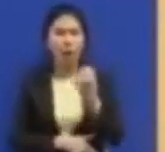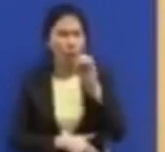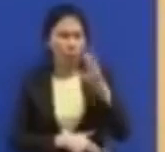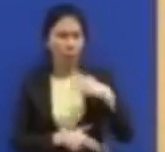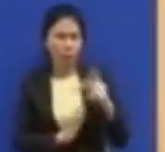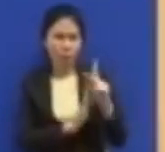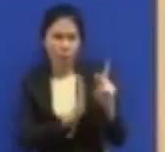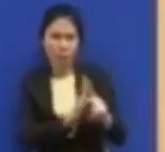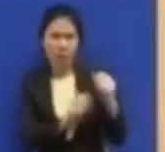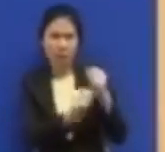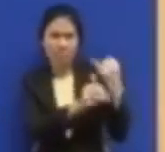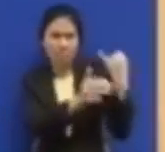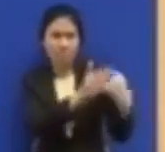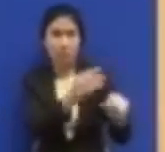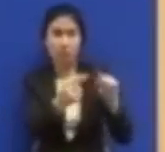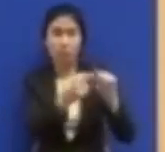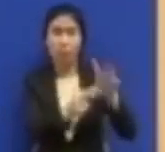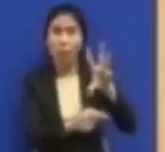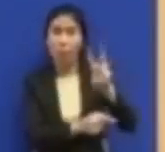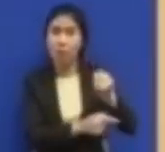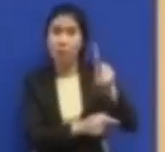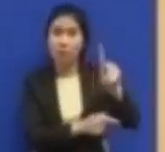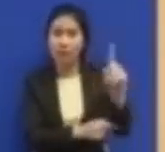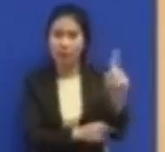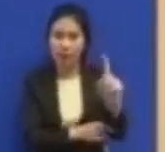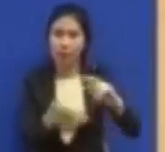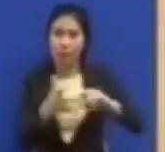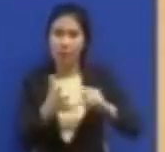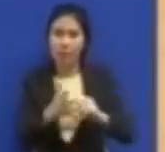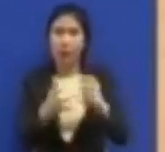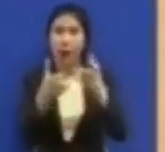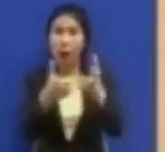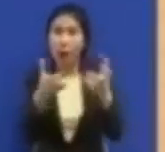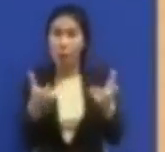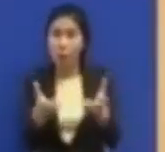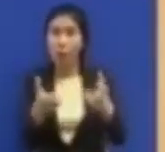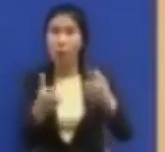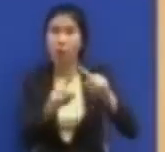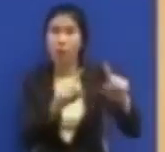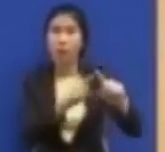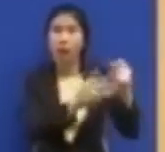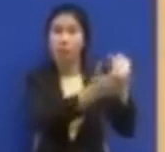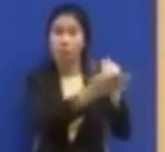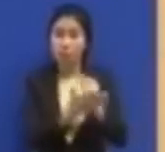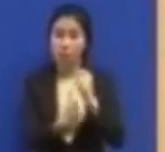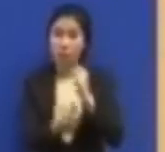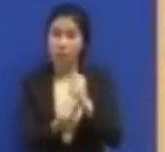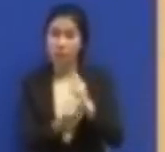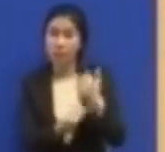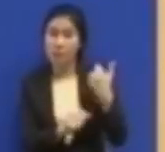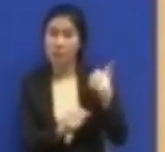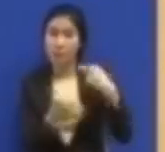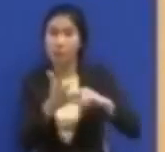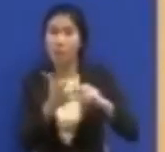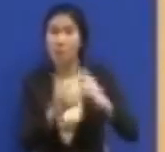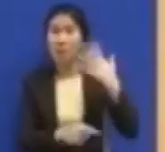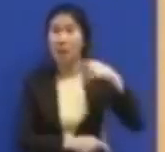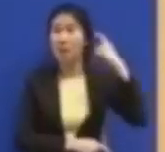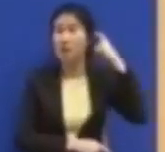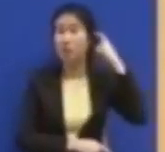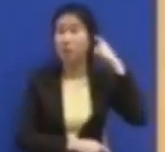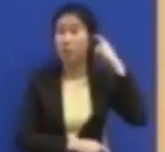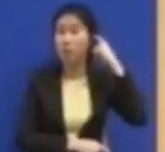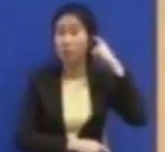ข้อบังคับข้อ61นำวัตถุหรือสิ่งของเข้ามาช่วยในการอภิปรายหรือเปล่าครับที่หูครับเพราะว่าเป็น